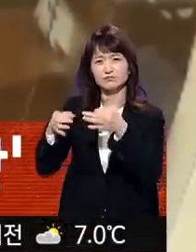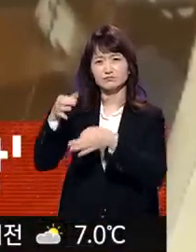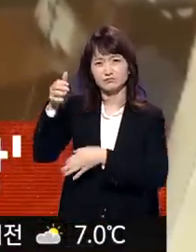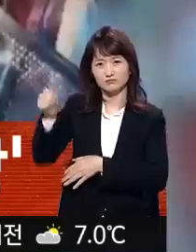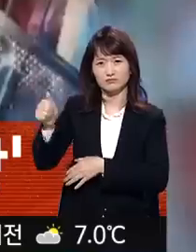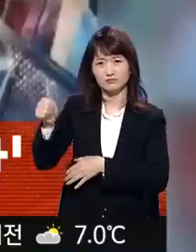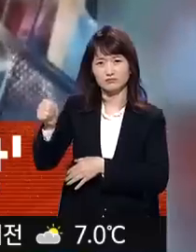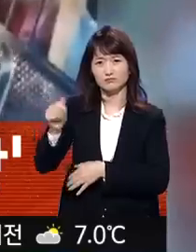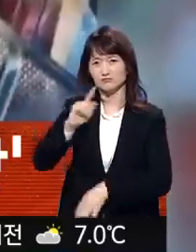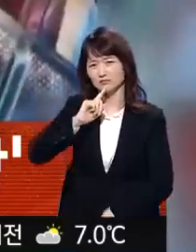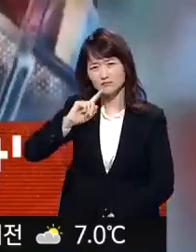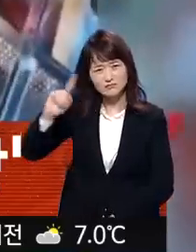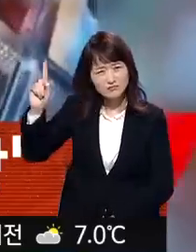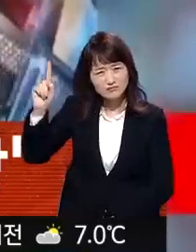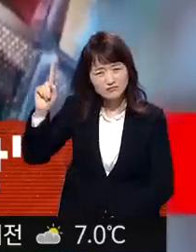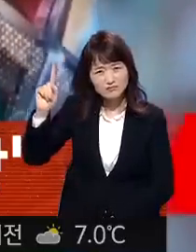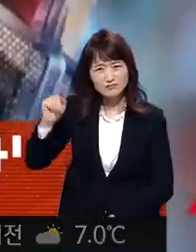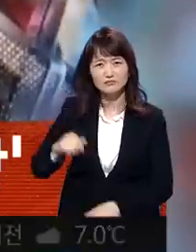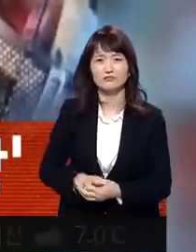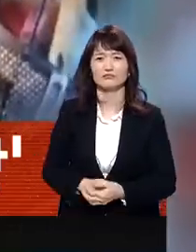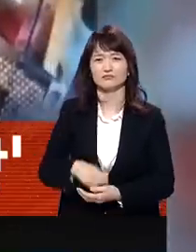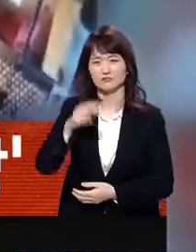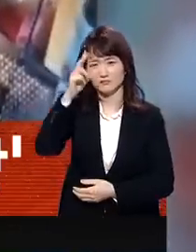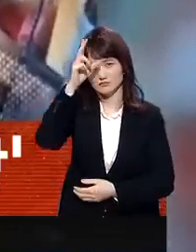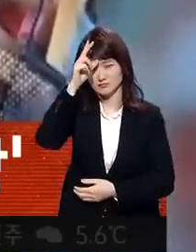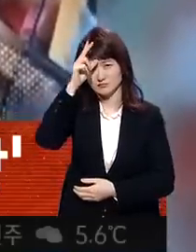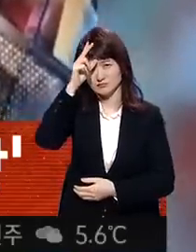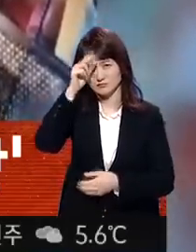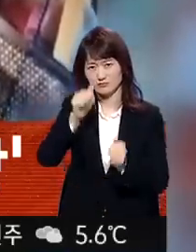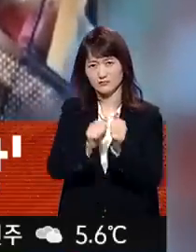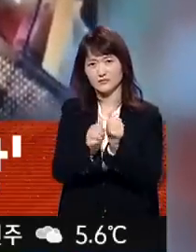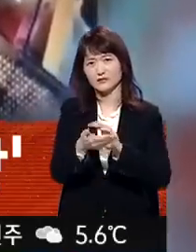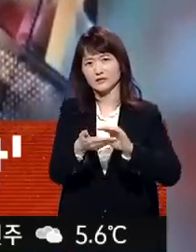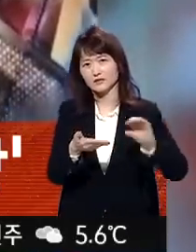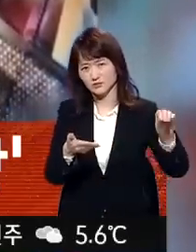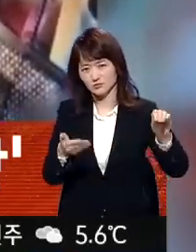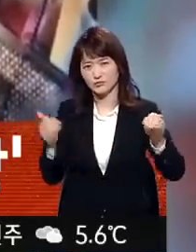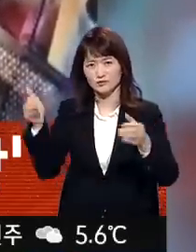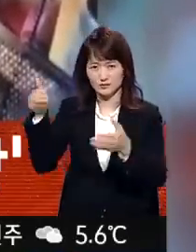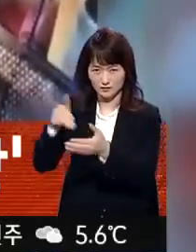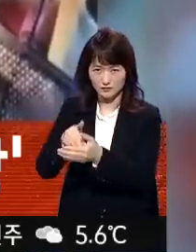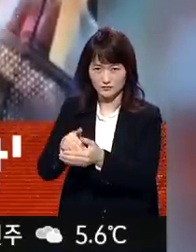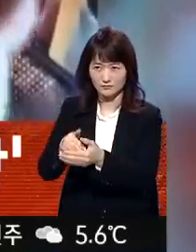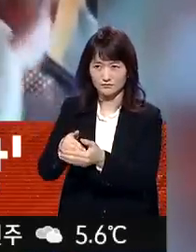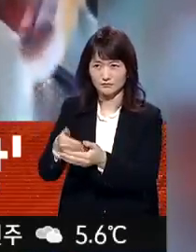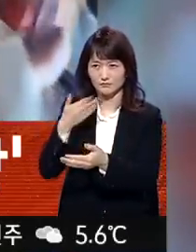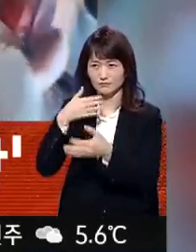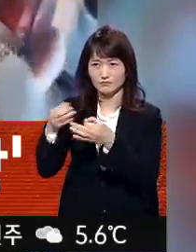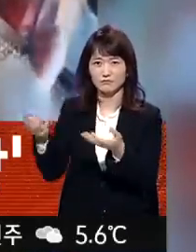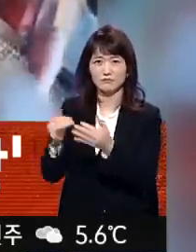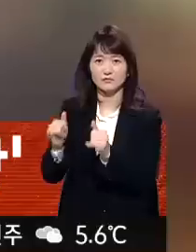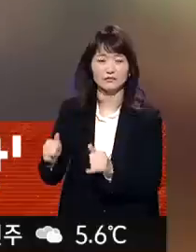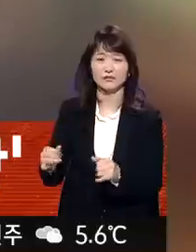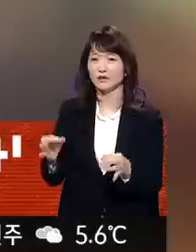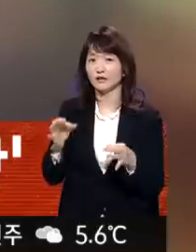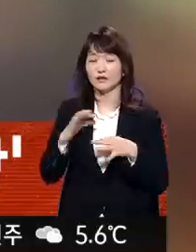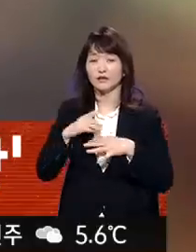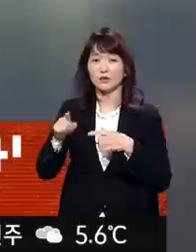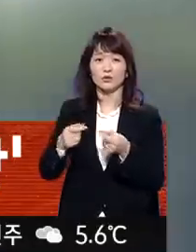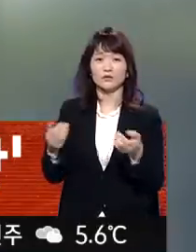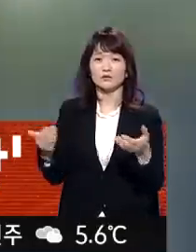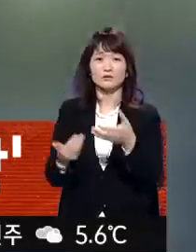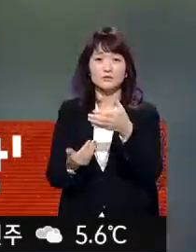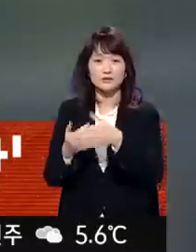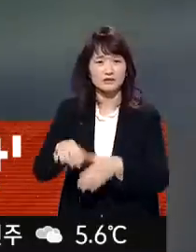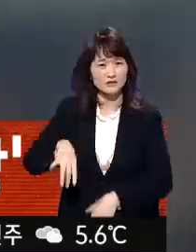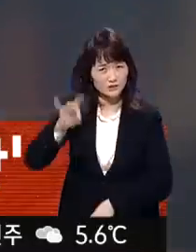재빨리 신고를 했지만요. 경찰은 남성이 떠나고 나서야 도착을 했다고 합니다. 식당 직원들도 많이 놀랐는데 이곳에서 이런 일이 벌어진